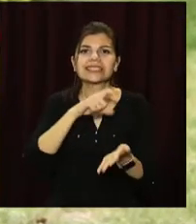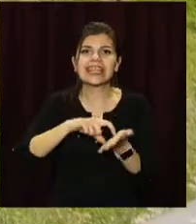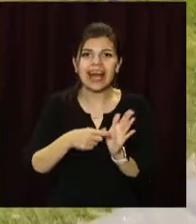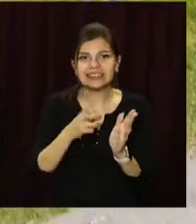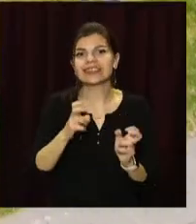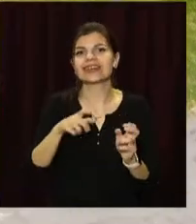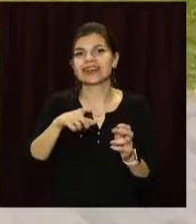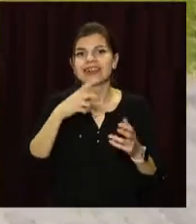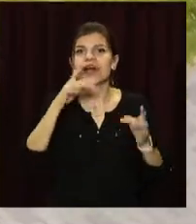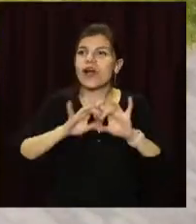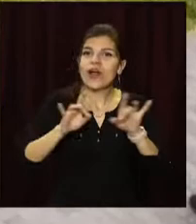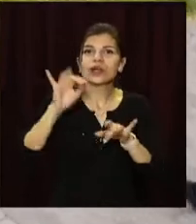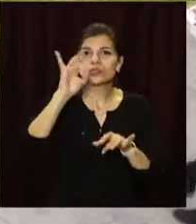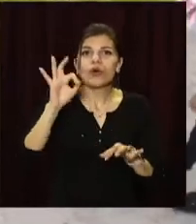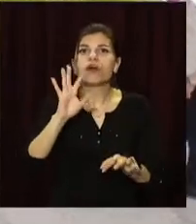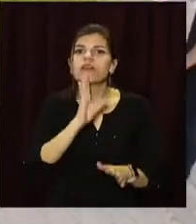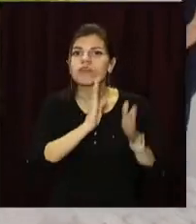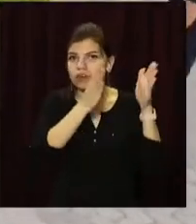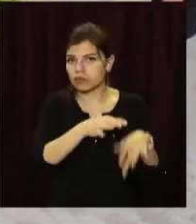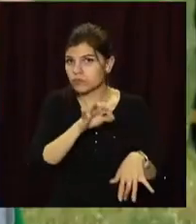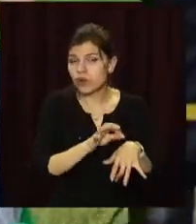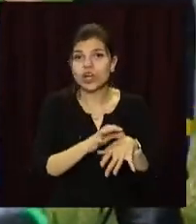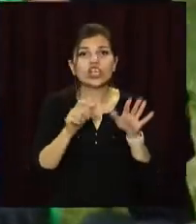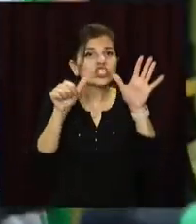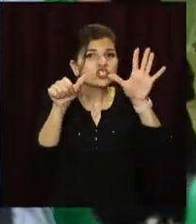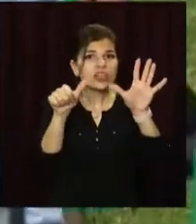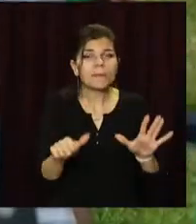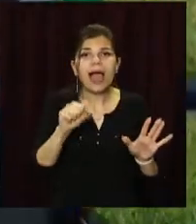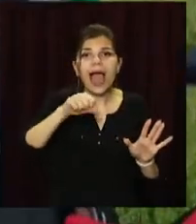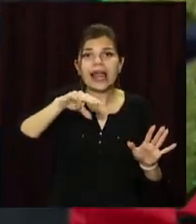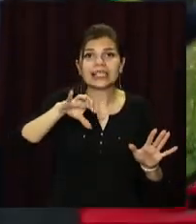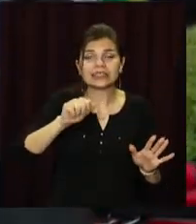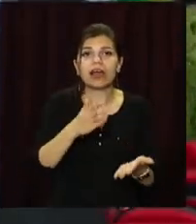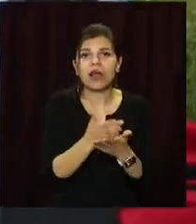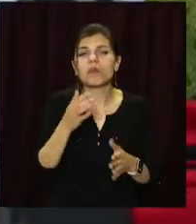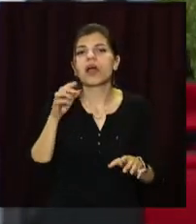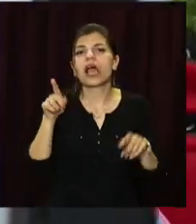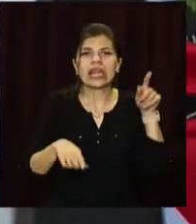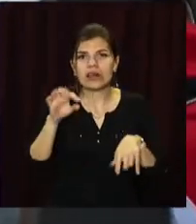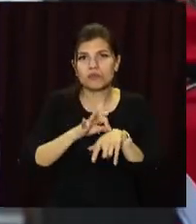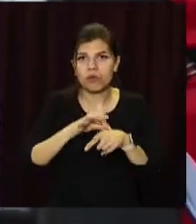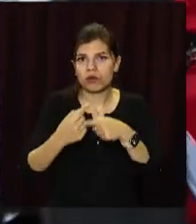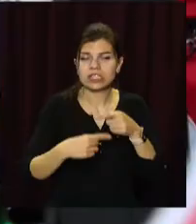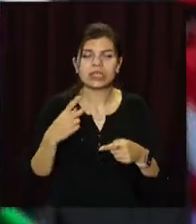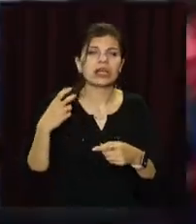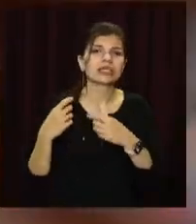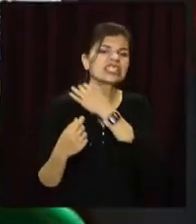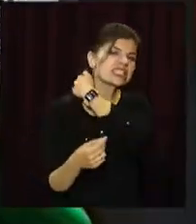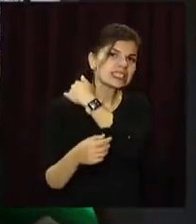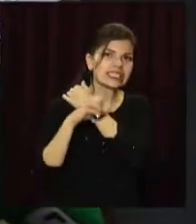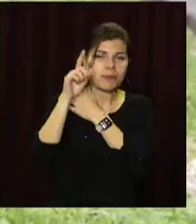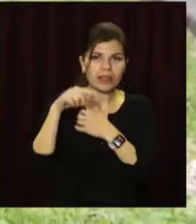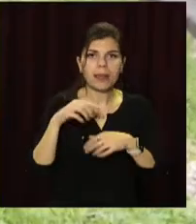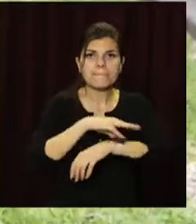та переповідали історію недужої дівчинки. Шестимісячна Аліса має рідкісну генетичну хворобу – спинальну м'язову